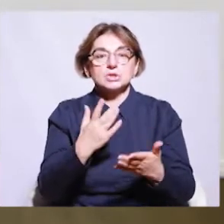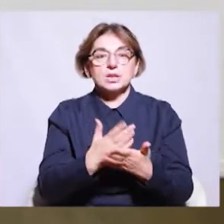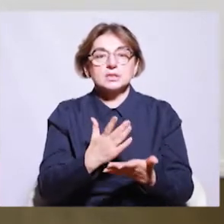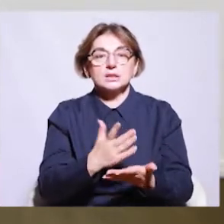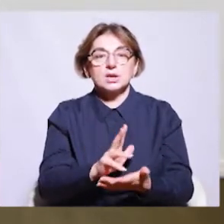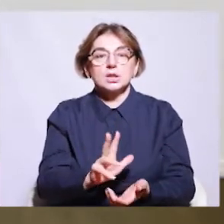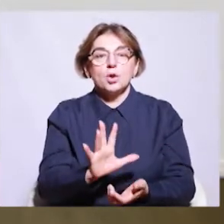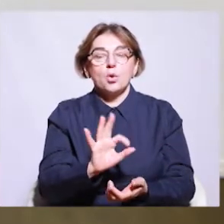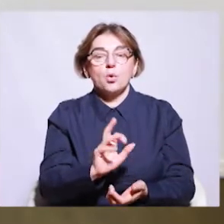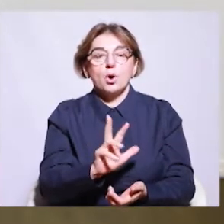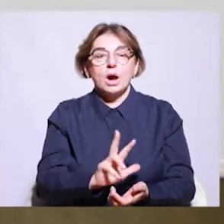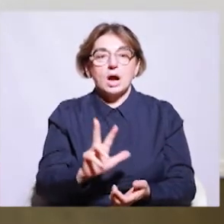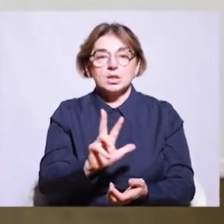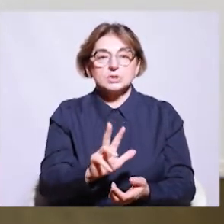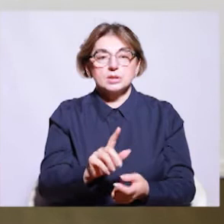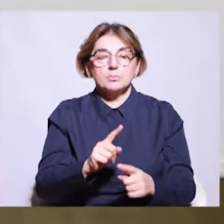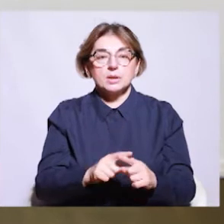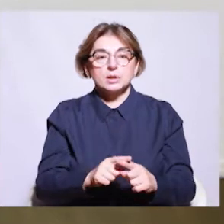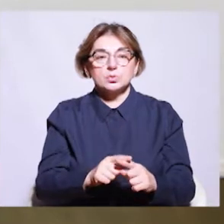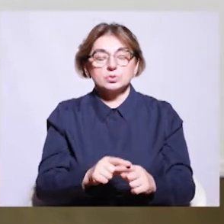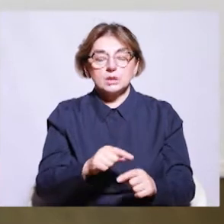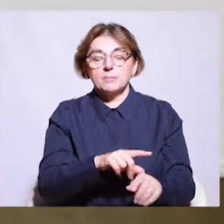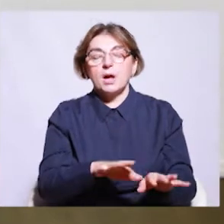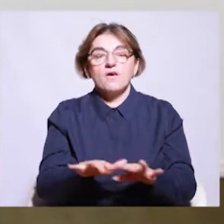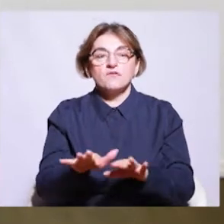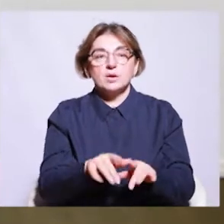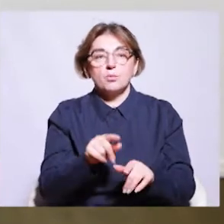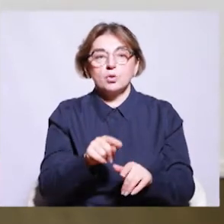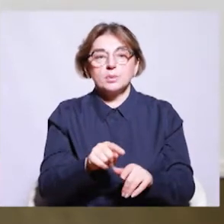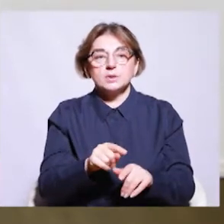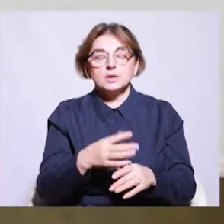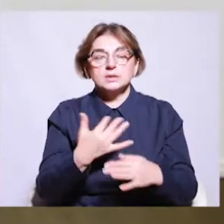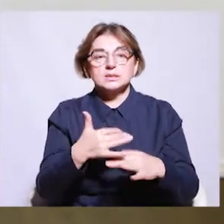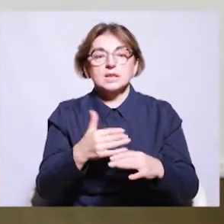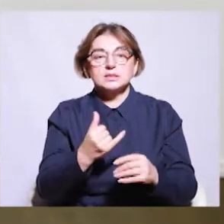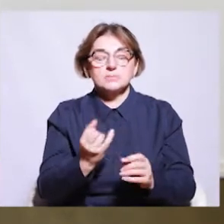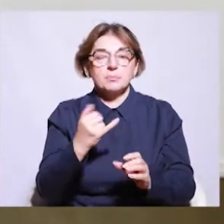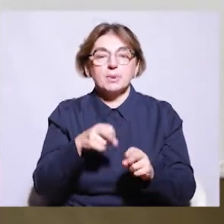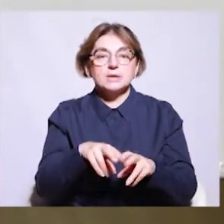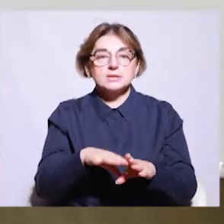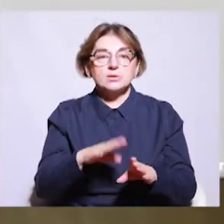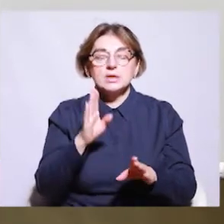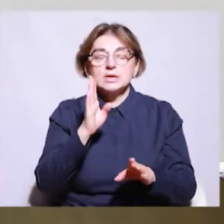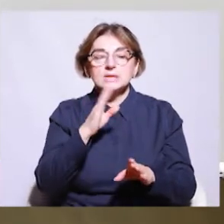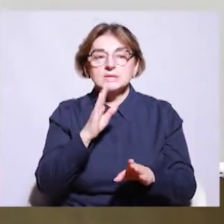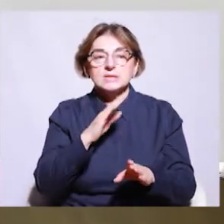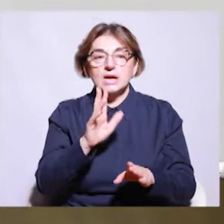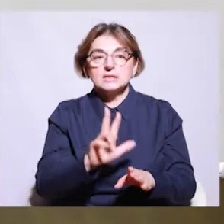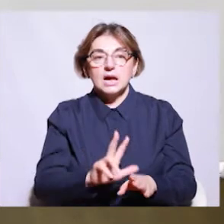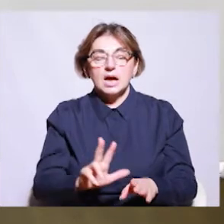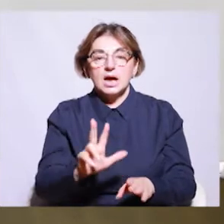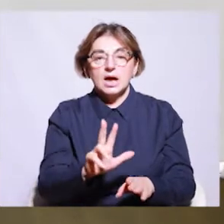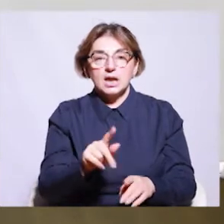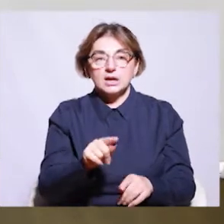გვექნება ჰიდროქსილის იონები და მასზე ვიმოქმედებთ ხსნარით, რომელიც შეიცავს წყალბადის იონებს,